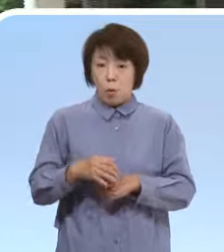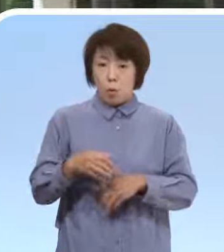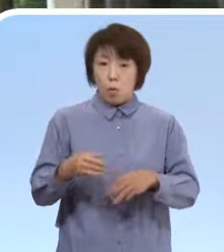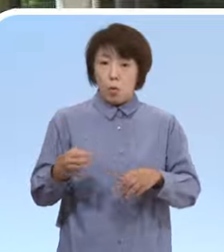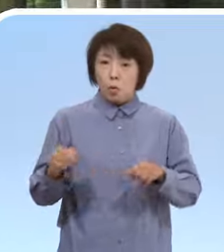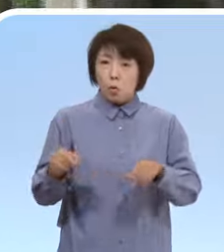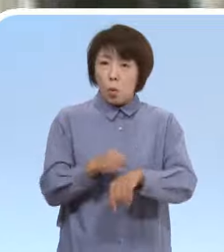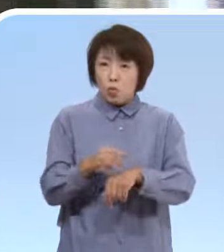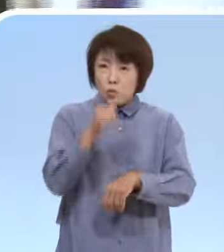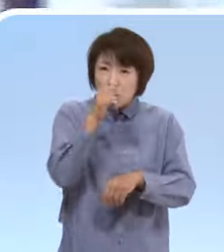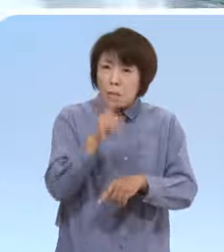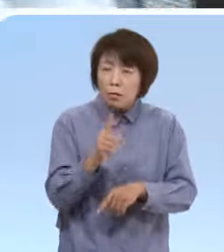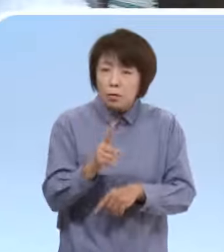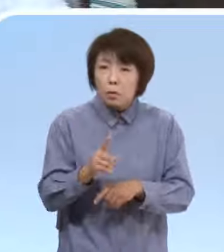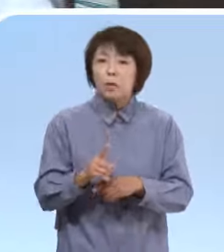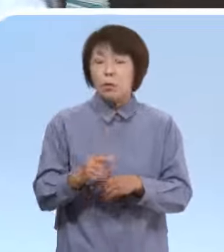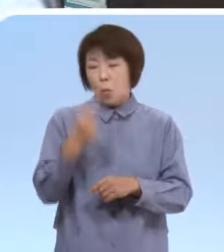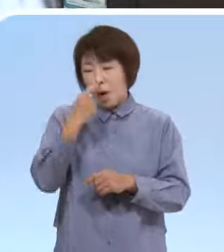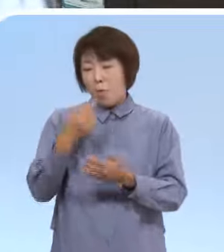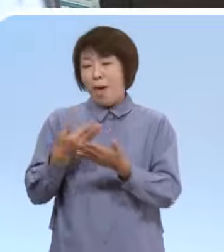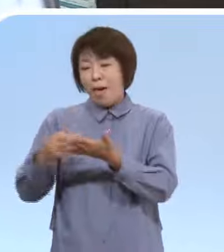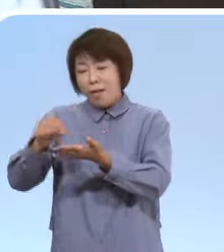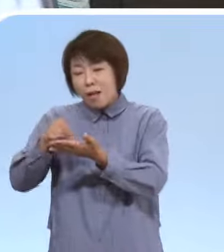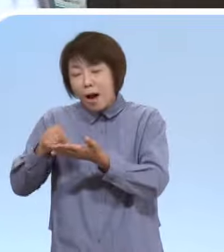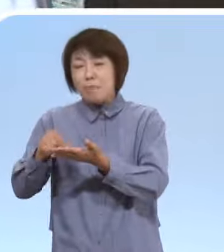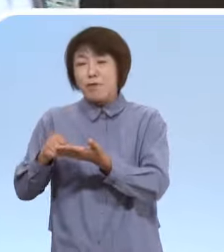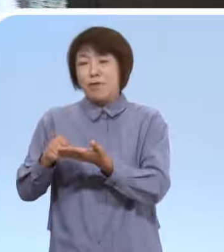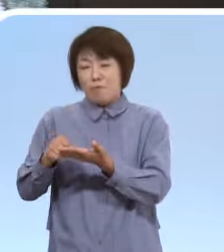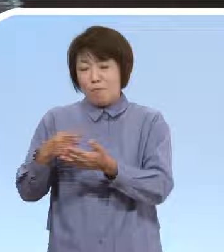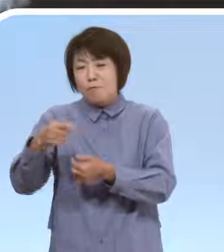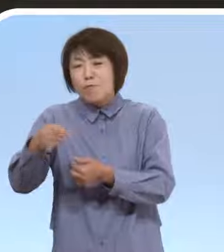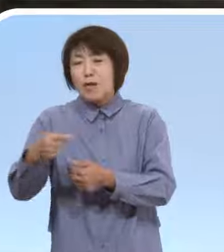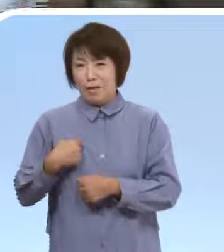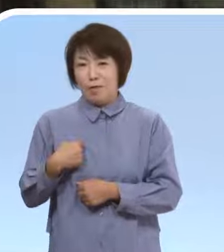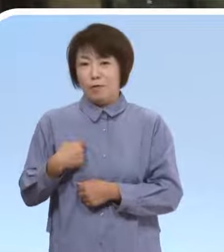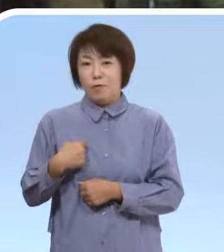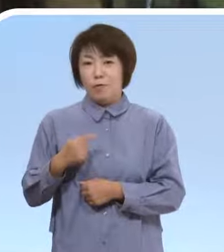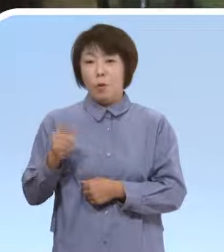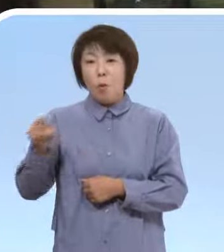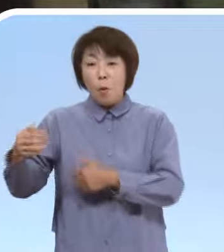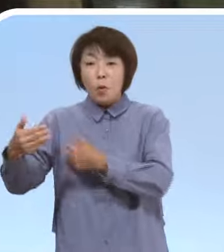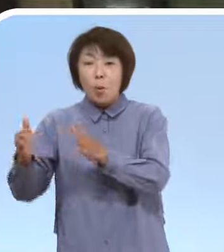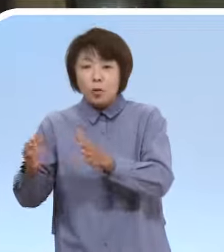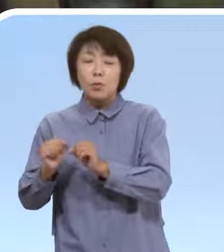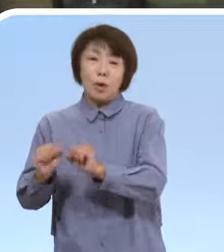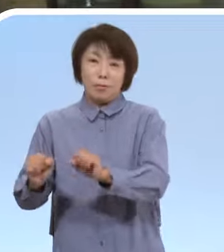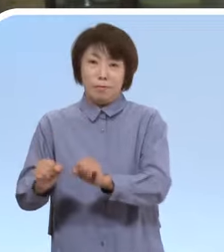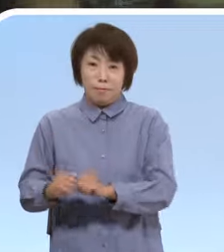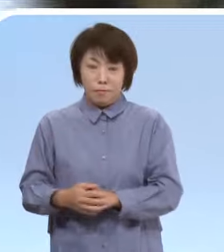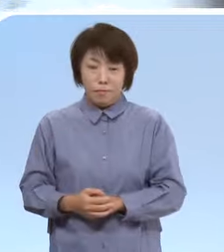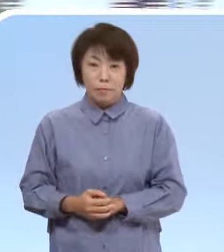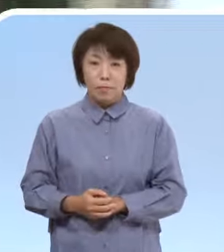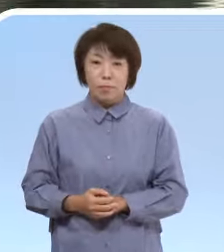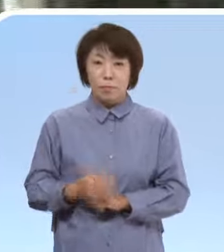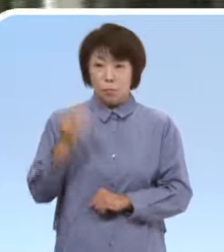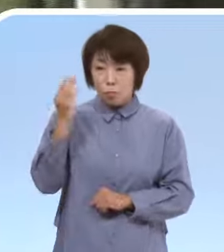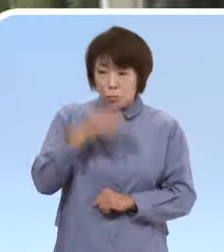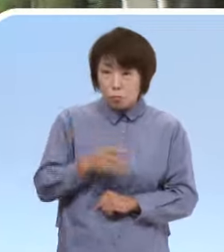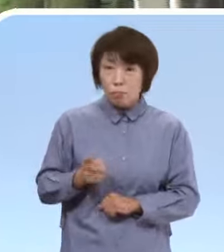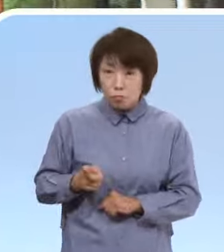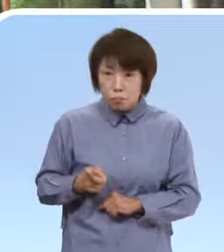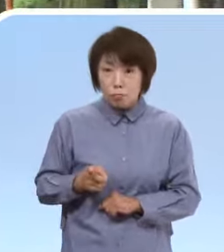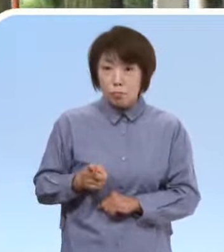はどういうことですか？ 私の場合はあの絵手紙をやっておりまして、こちらの方であの絵手紙教室を開催しております。 絵手紙教